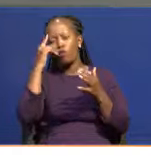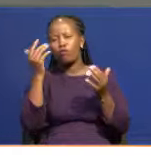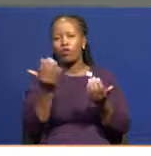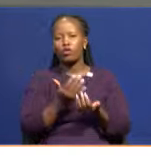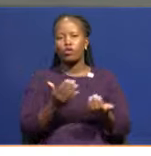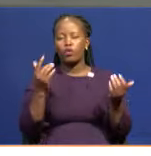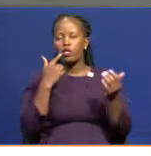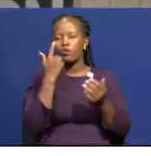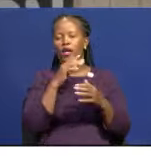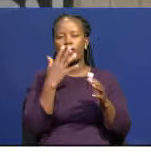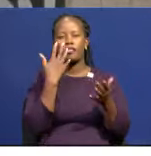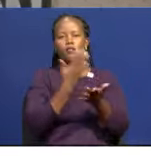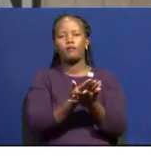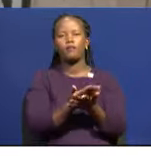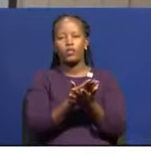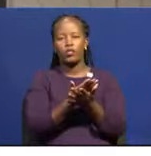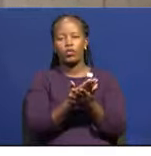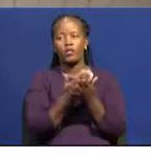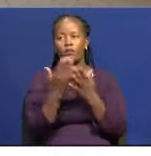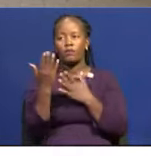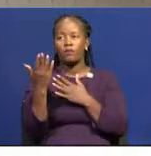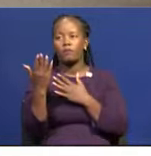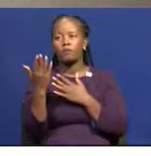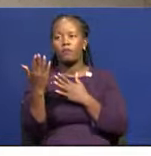magerezani. Tazama.